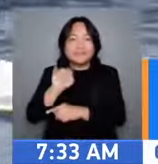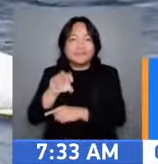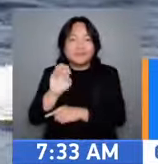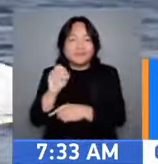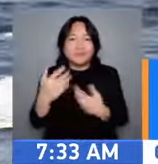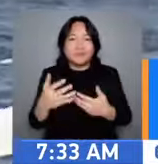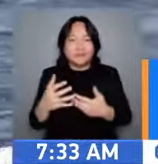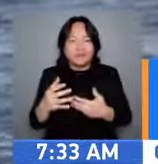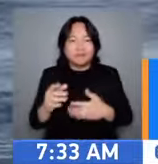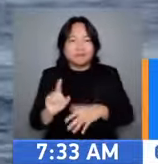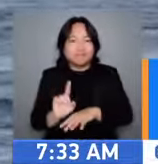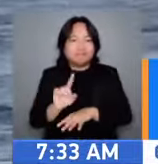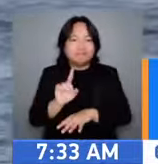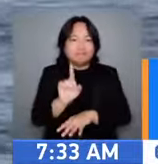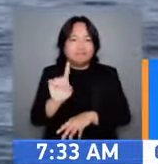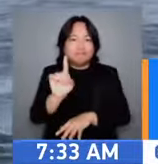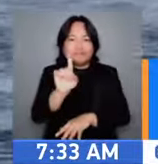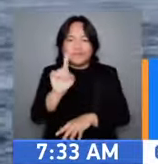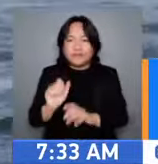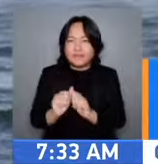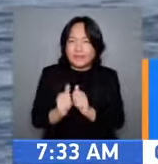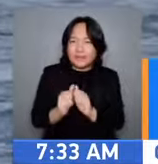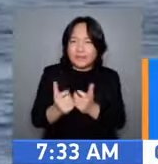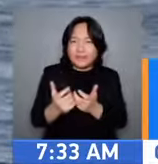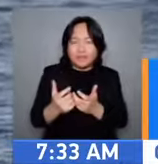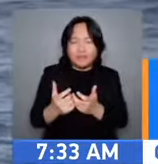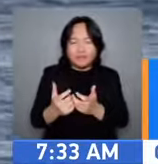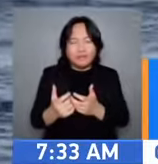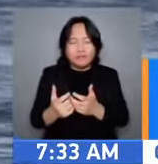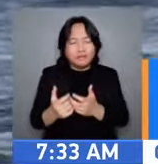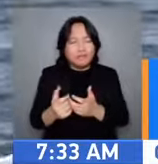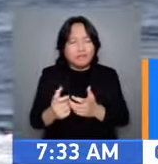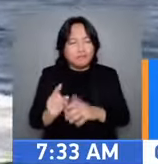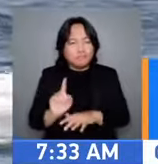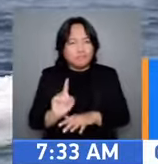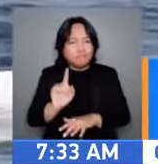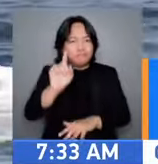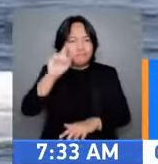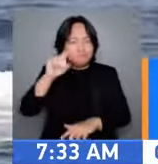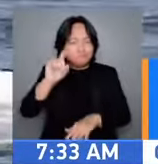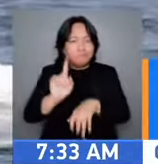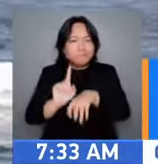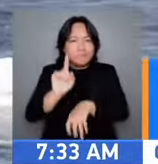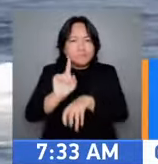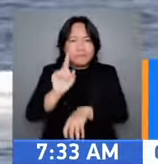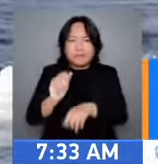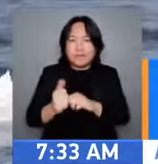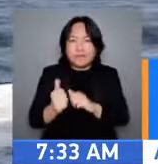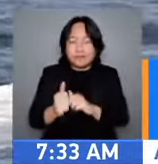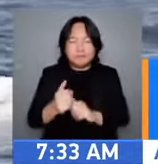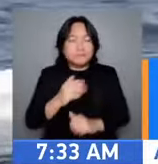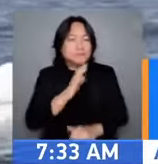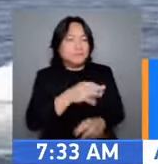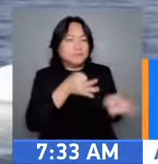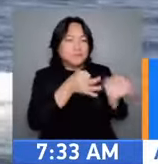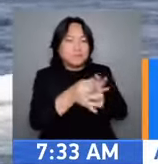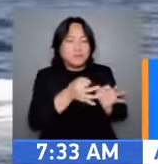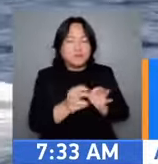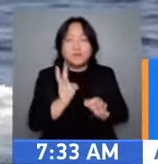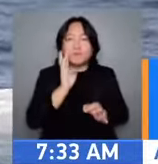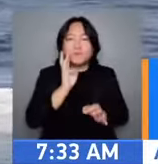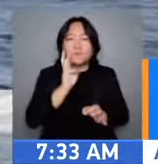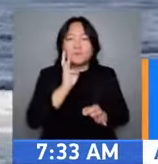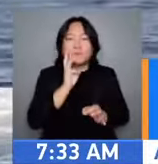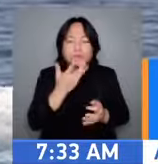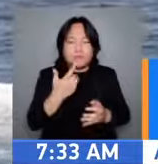yung ating flyboard sa air? Gamit ng tubig? Kapag tumataas po, gumamit yung tubig, ma'am. Tsaka yung nagdadala po ng tubig po, ma'am, is yung jet ski. Okay. Jet ski, yeah.